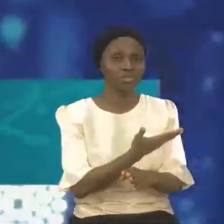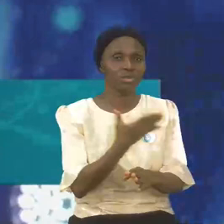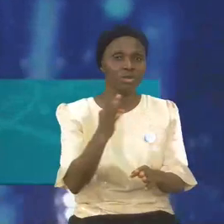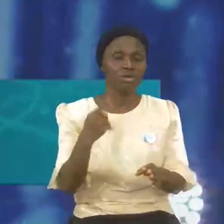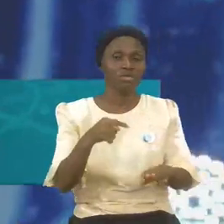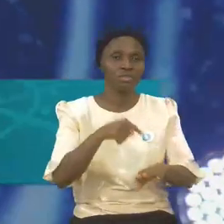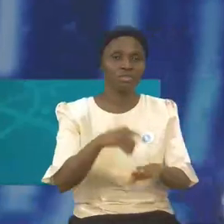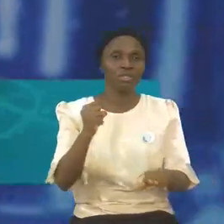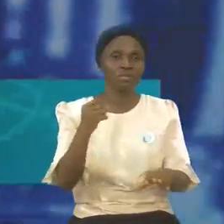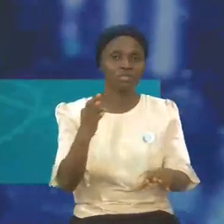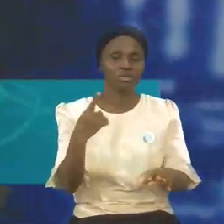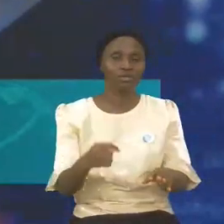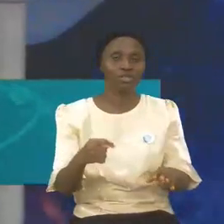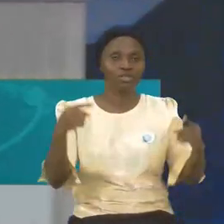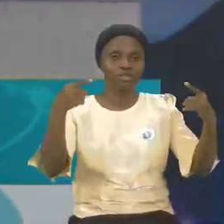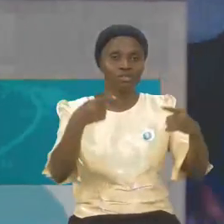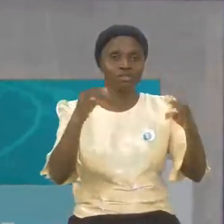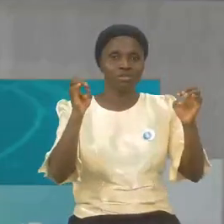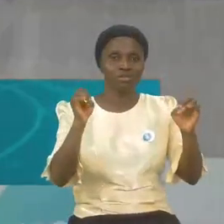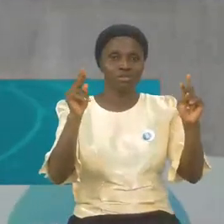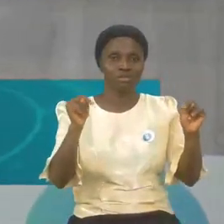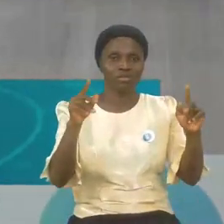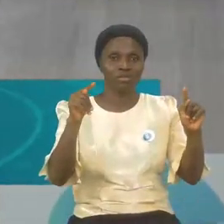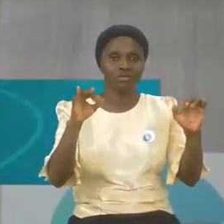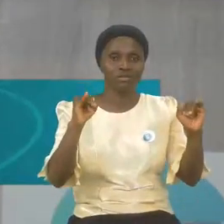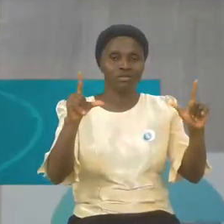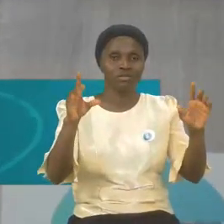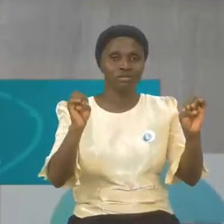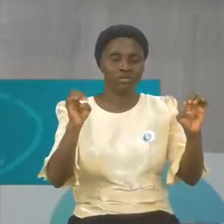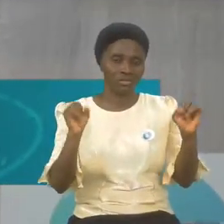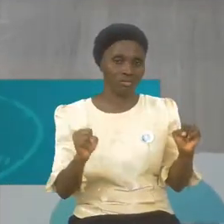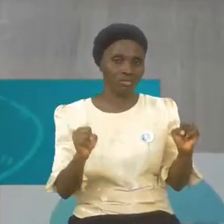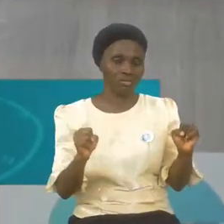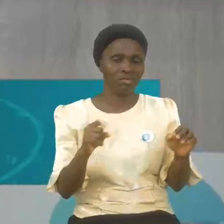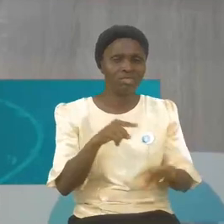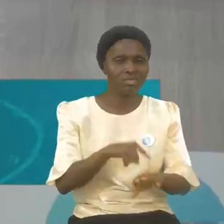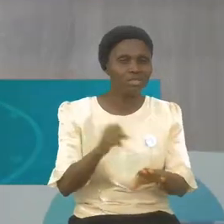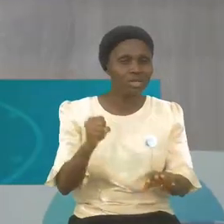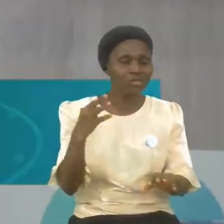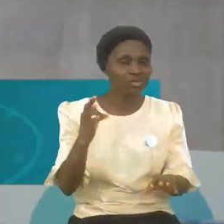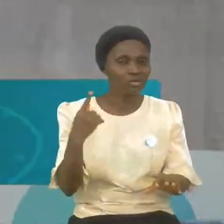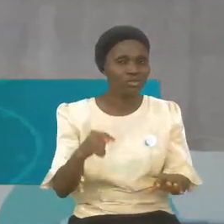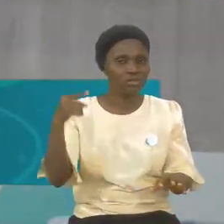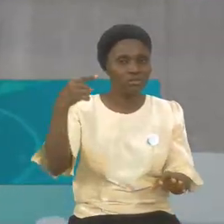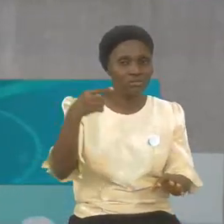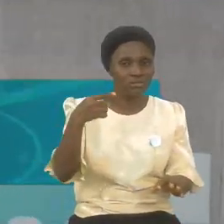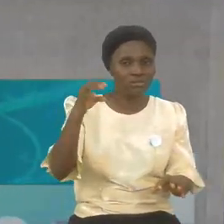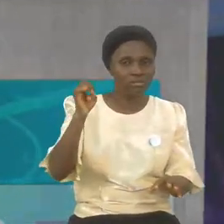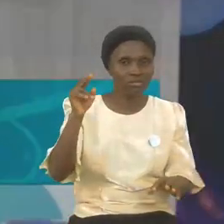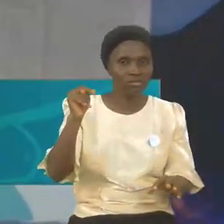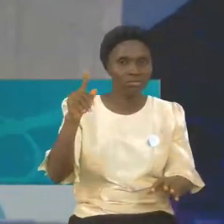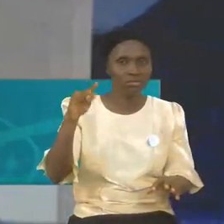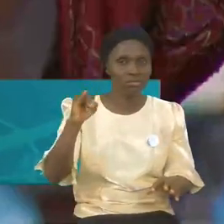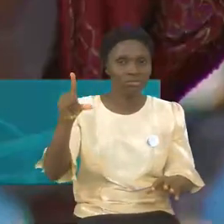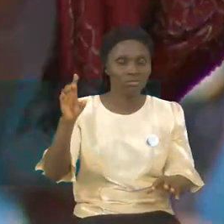des nations le temps des nations des